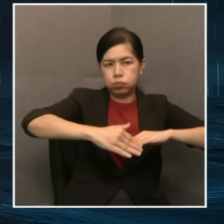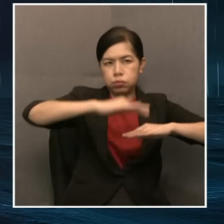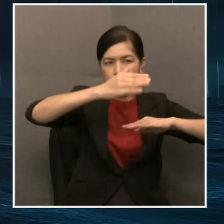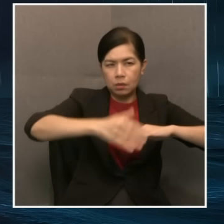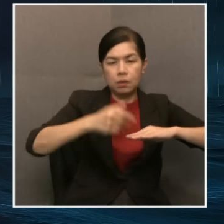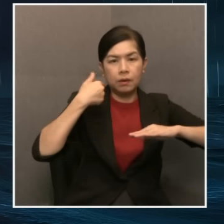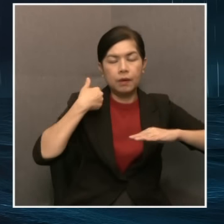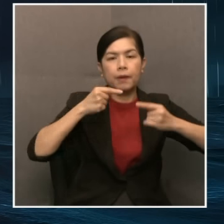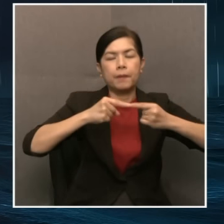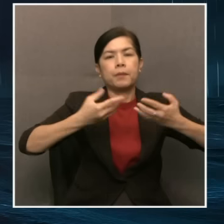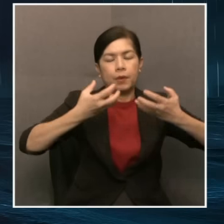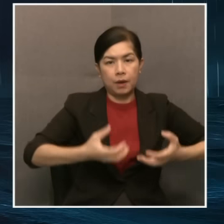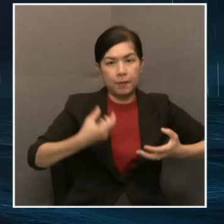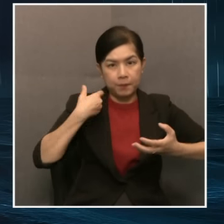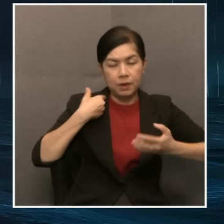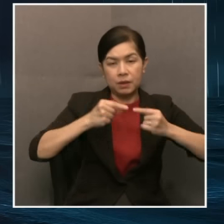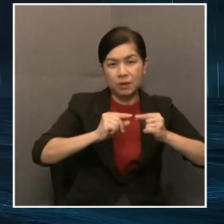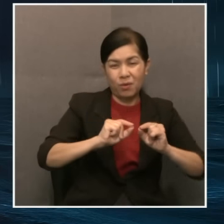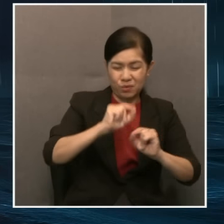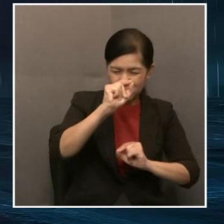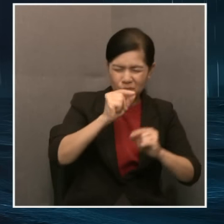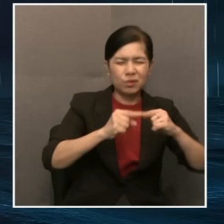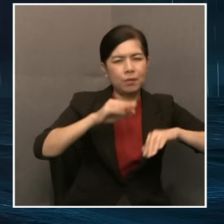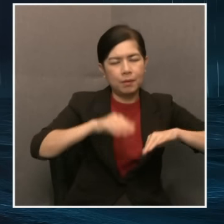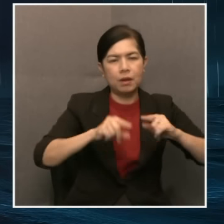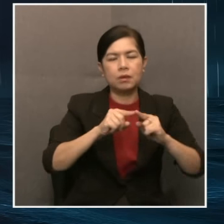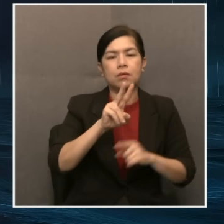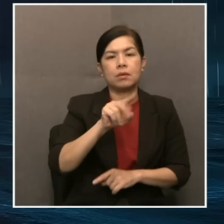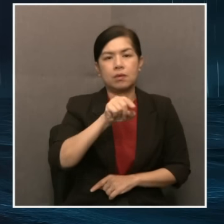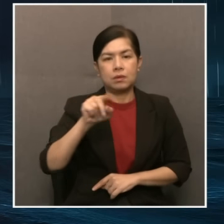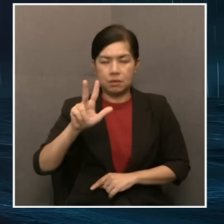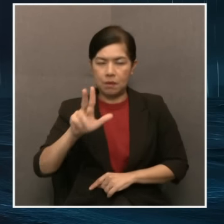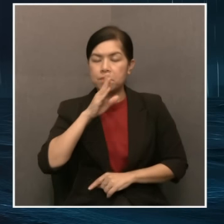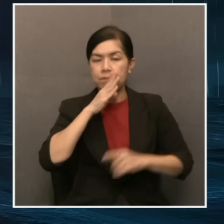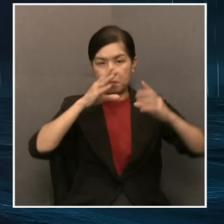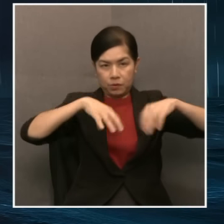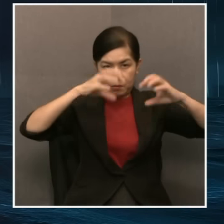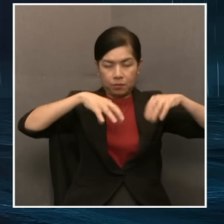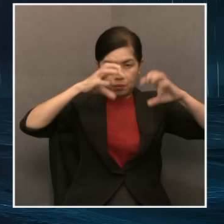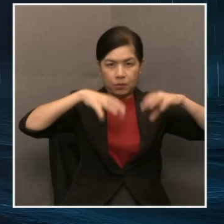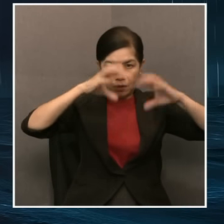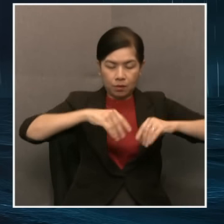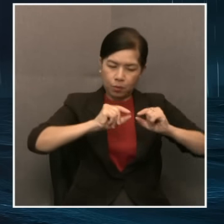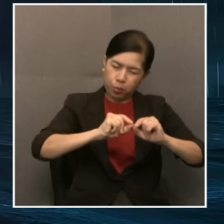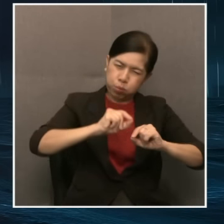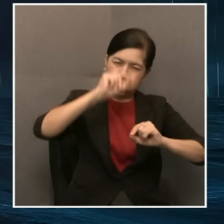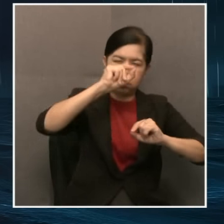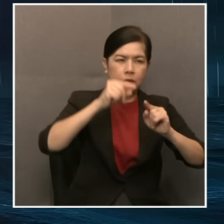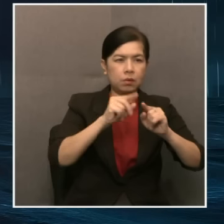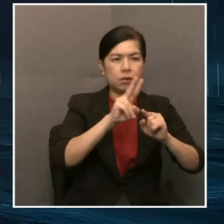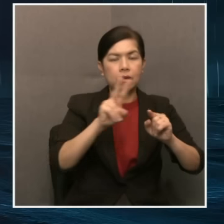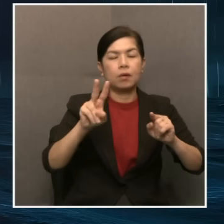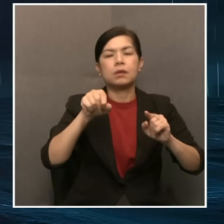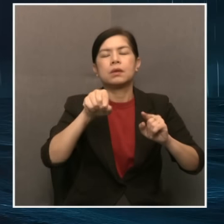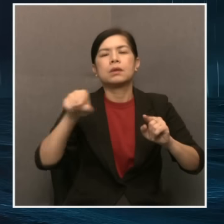ค่อนข้างแรงมีคลื่นสูง 2-3 เมตรบริเวณที่มีฝนฟ้าคะนองคลื่นสูงมากกว่า3เมตรขอให้ช